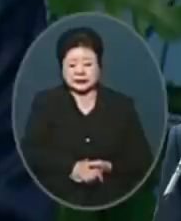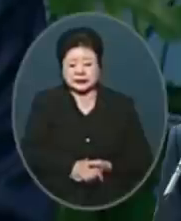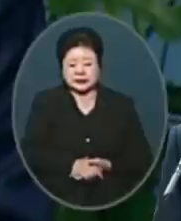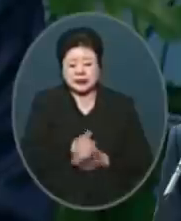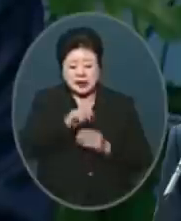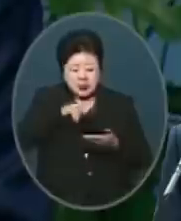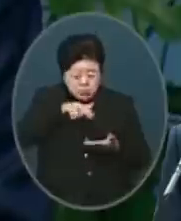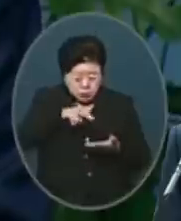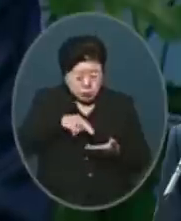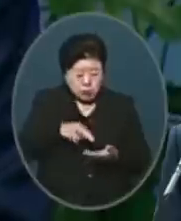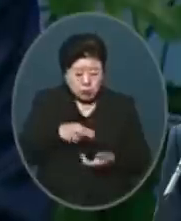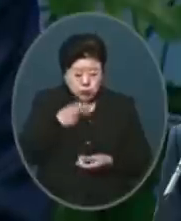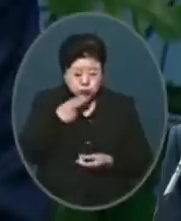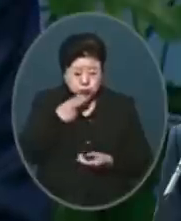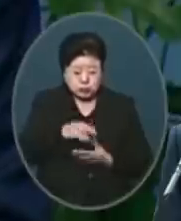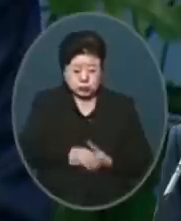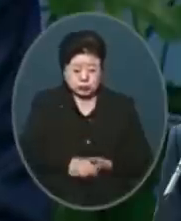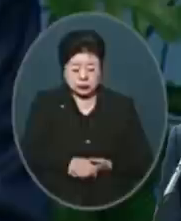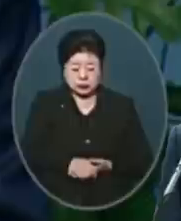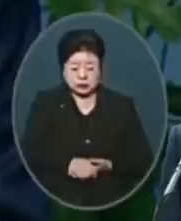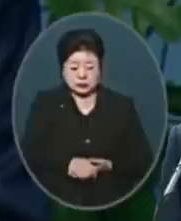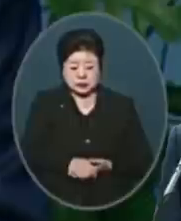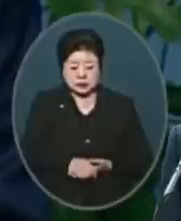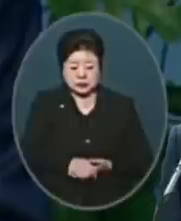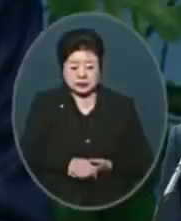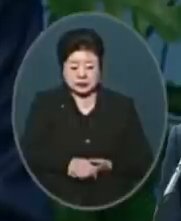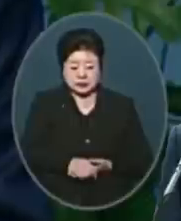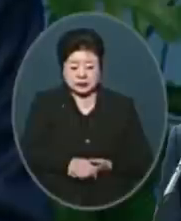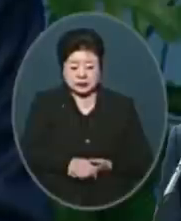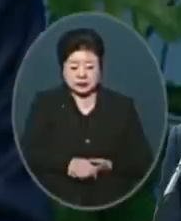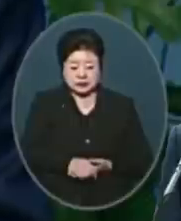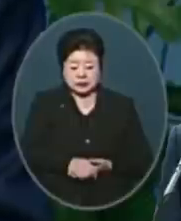성경에 나온 아이디어는 아닙니다.